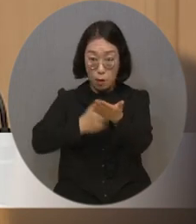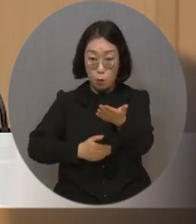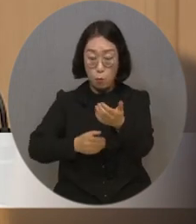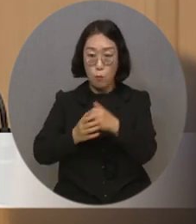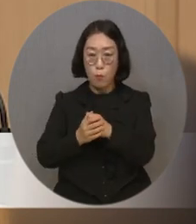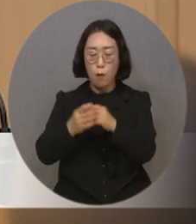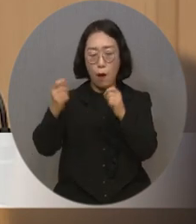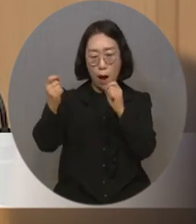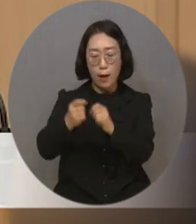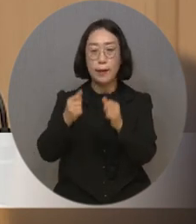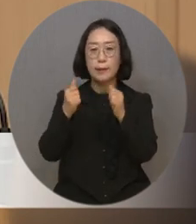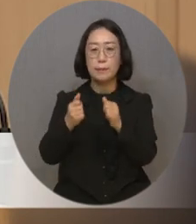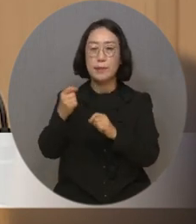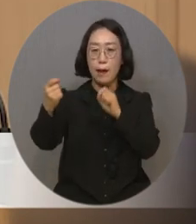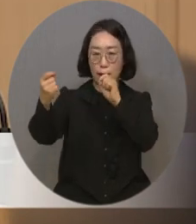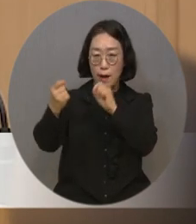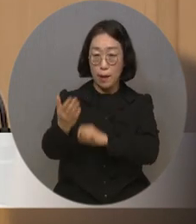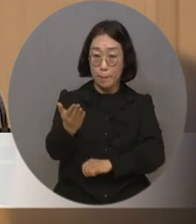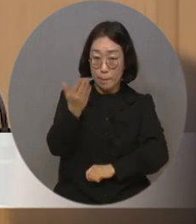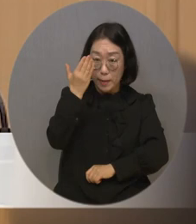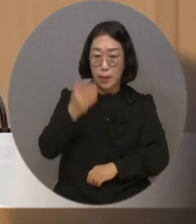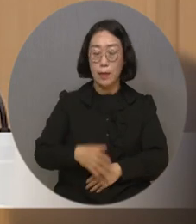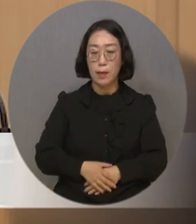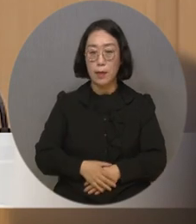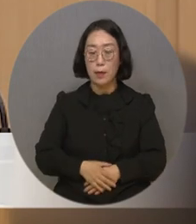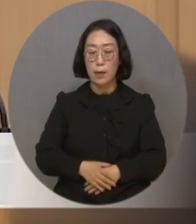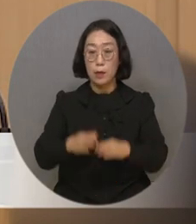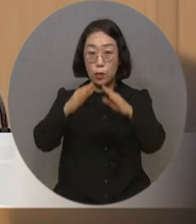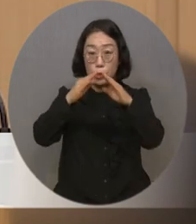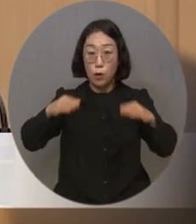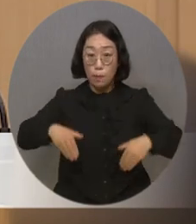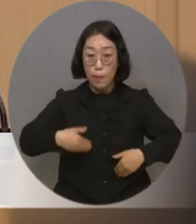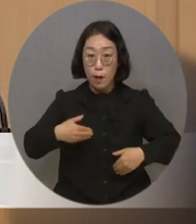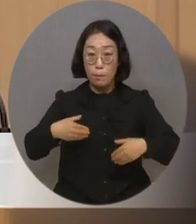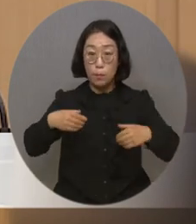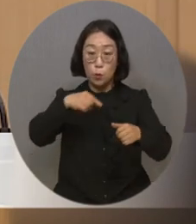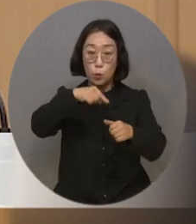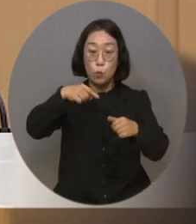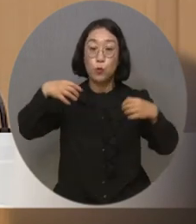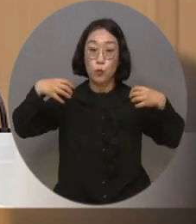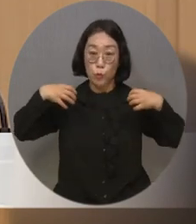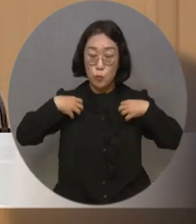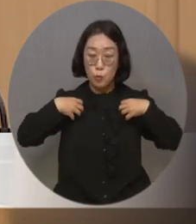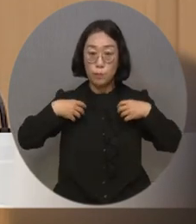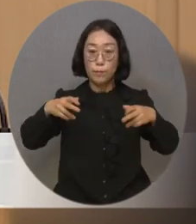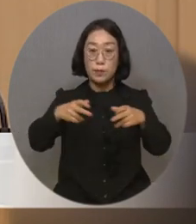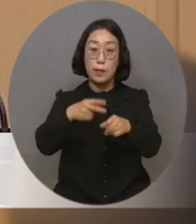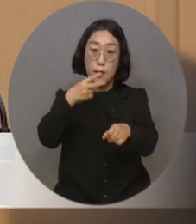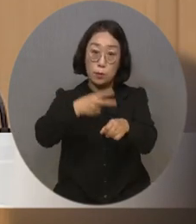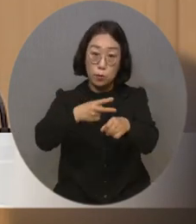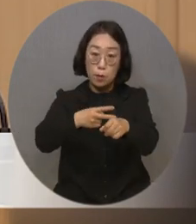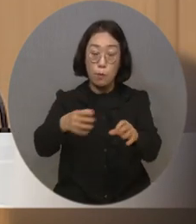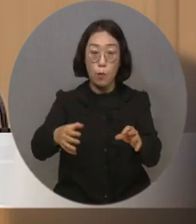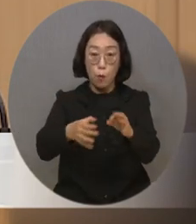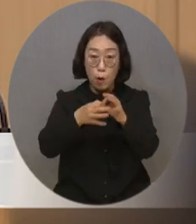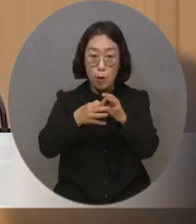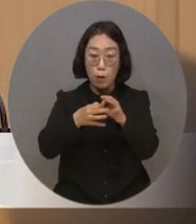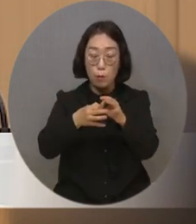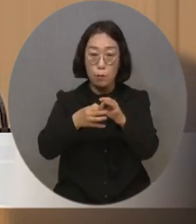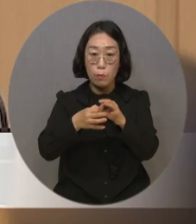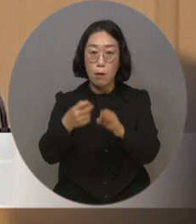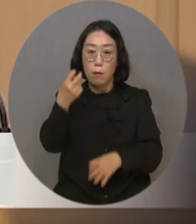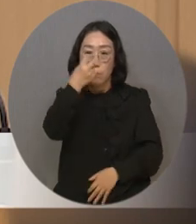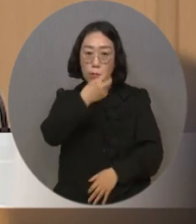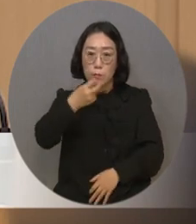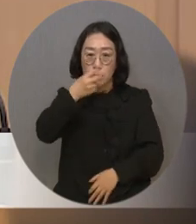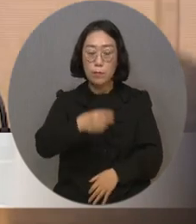심사를 앞두고 있습니다. 현재 전남교육청의 장애인 교원에 대한 업무는 유초등